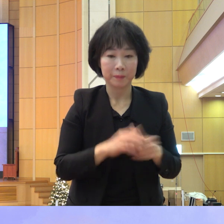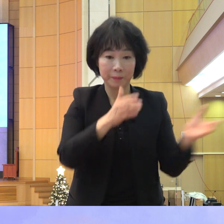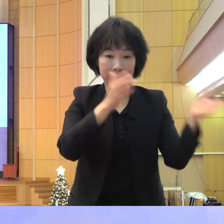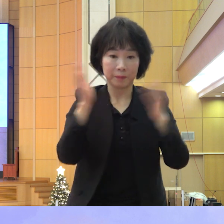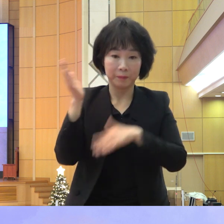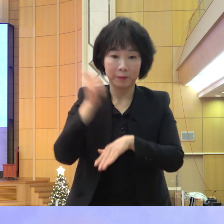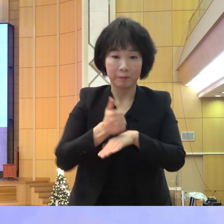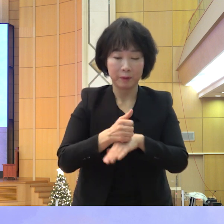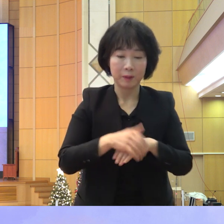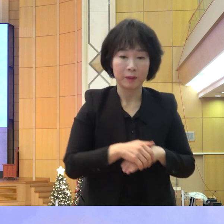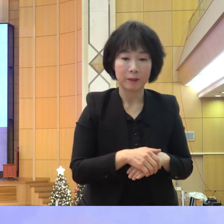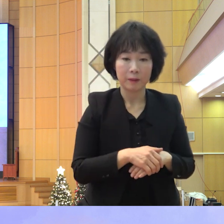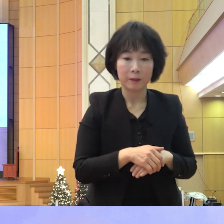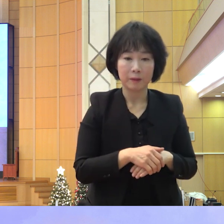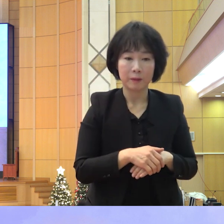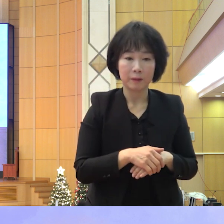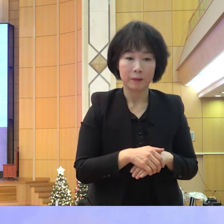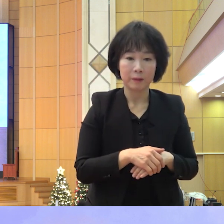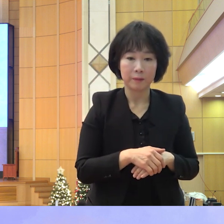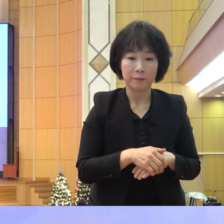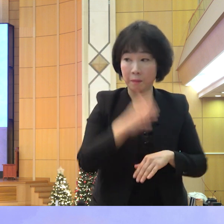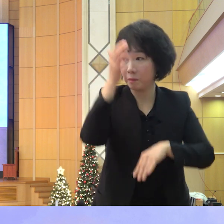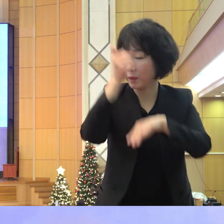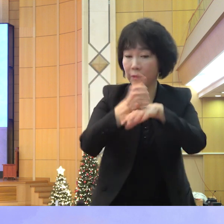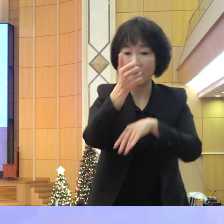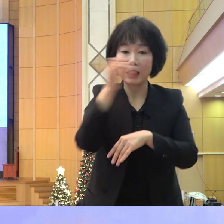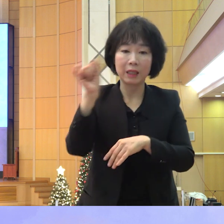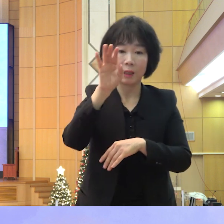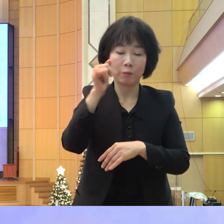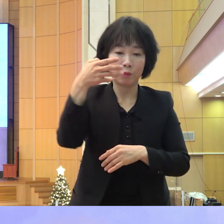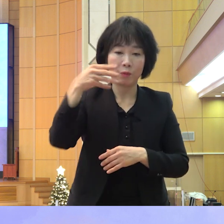히브리서 12장 2절 찾고 마치겠습니다.